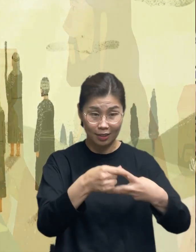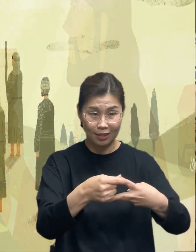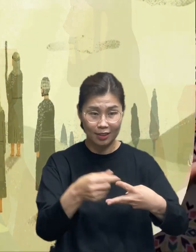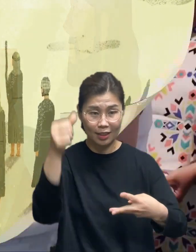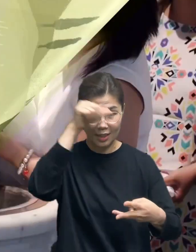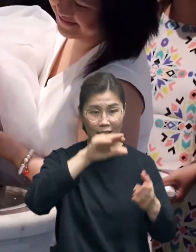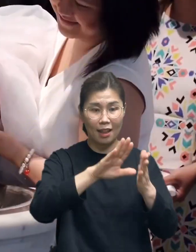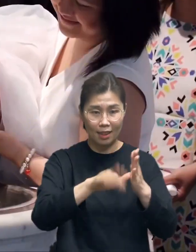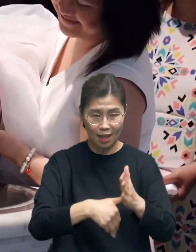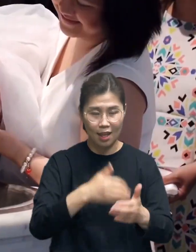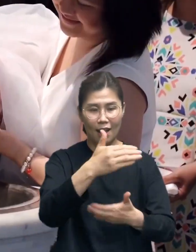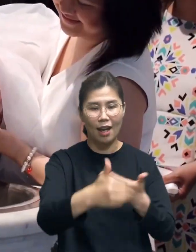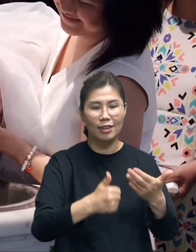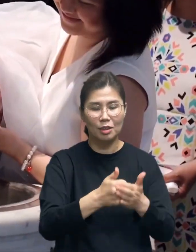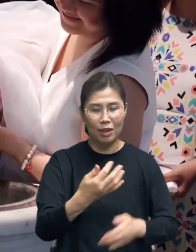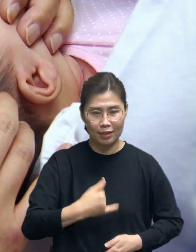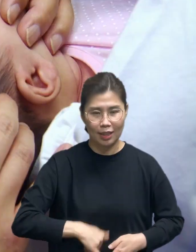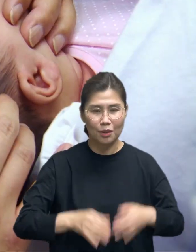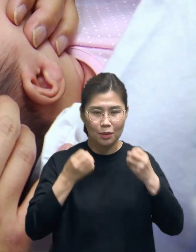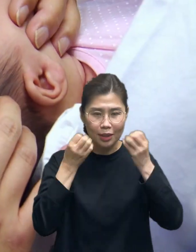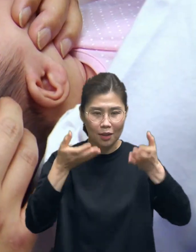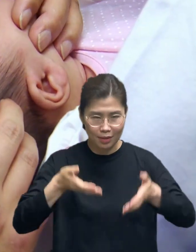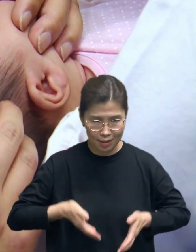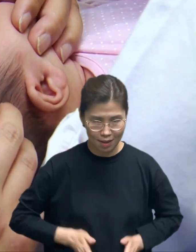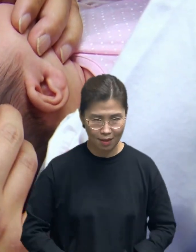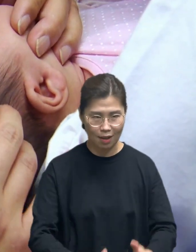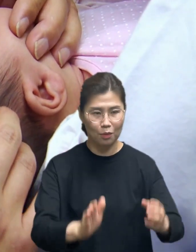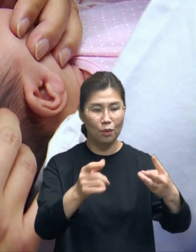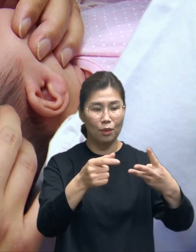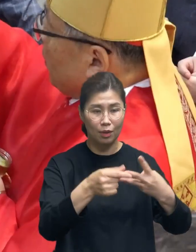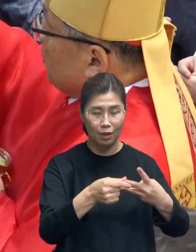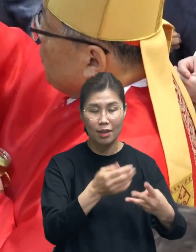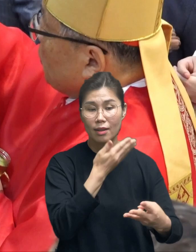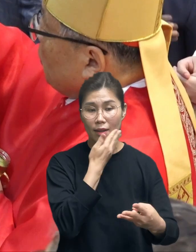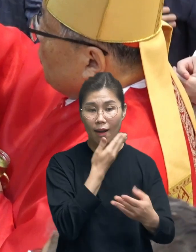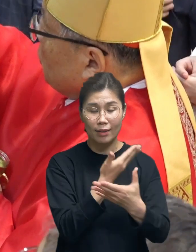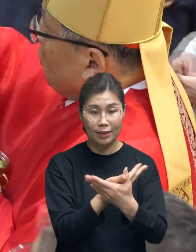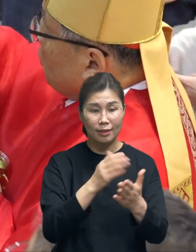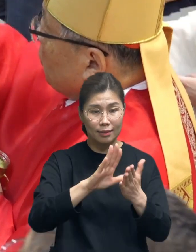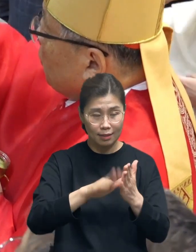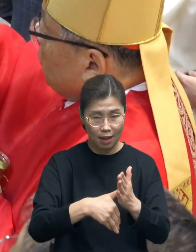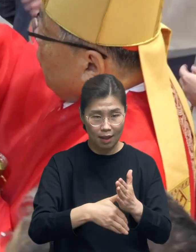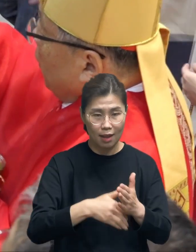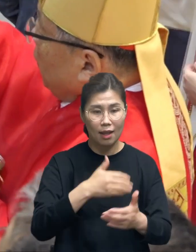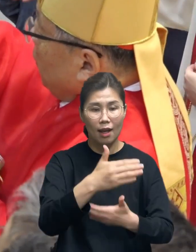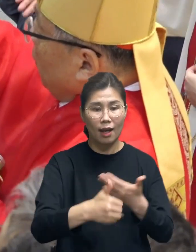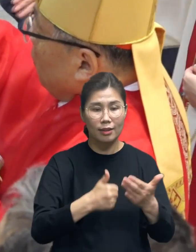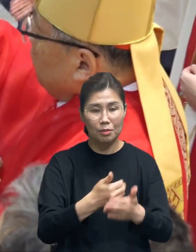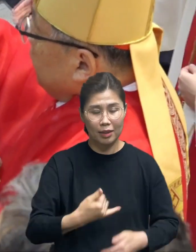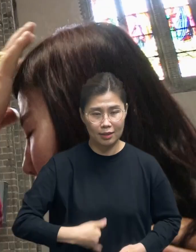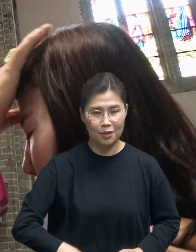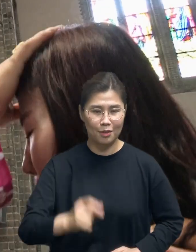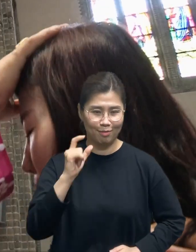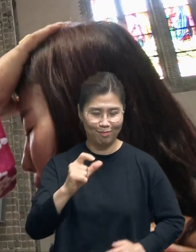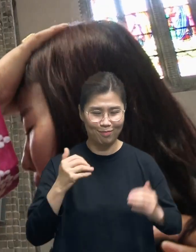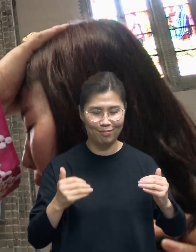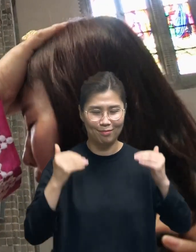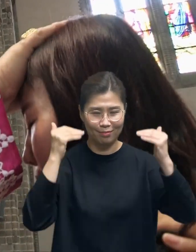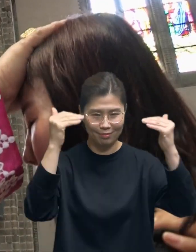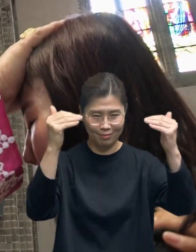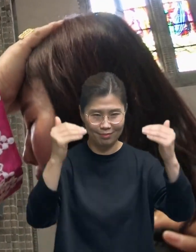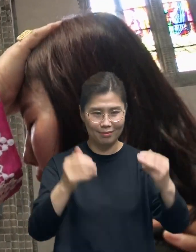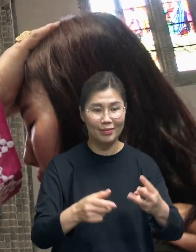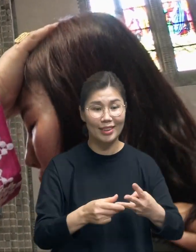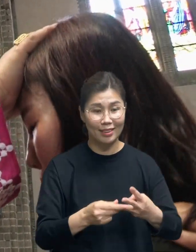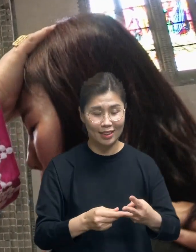세례성사로 우리는 하느님의 자녀로 새롭게 태어나고 견진성사로 우리는 하느님의 자녀로 더욱 굳